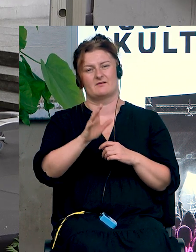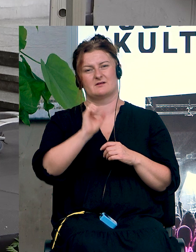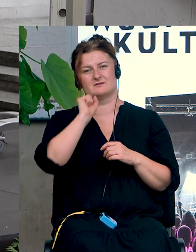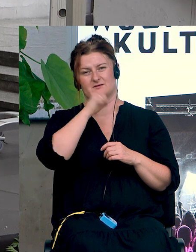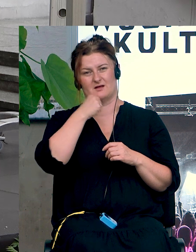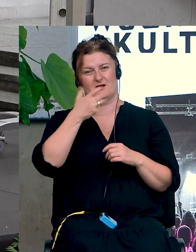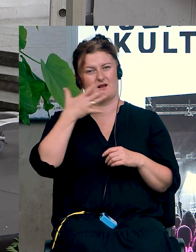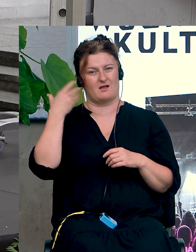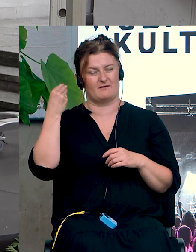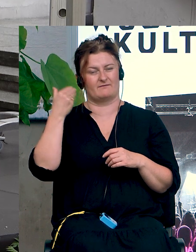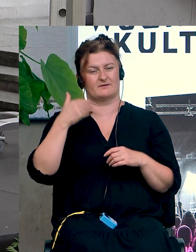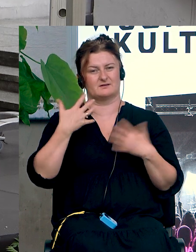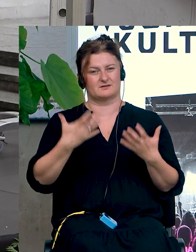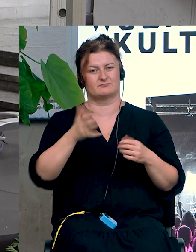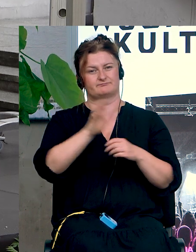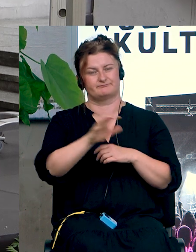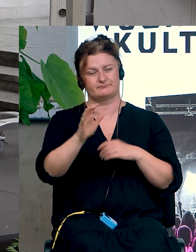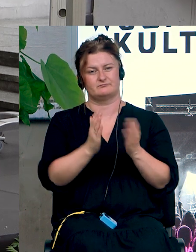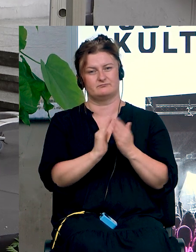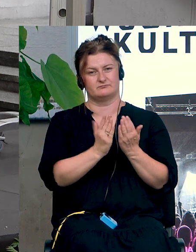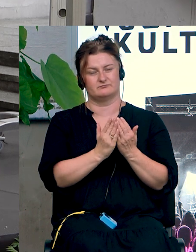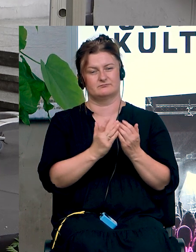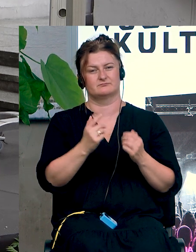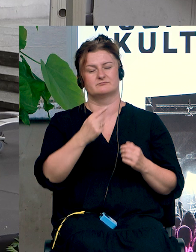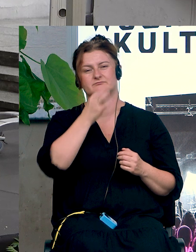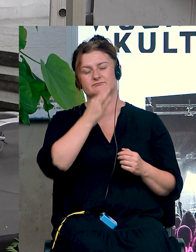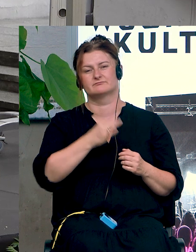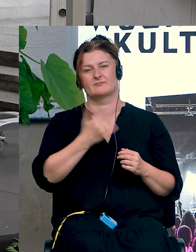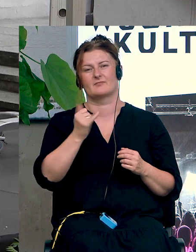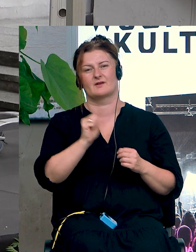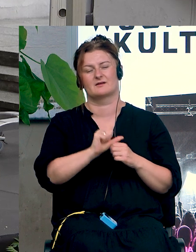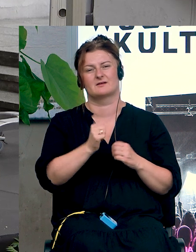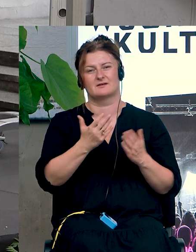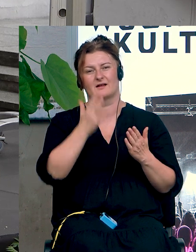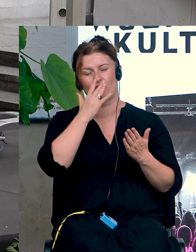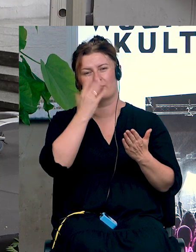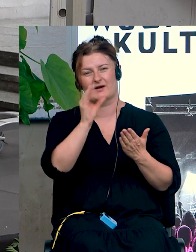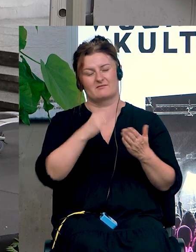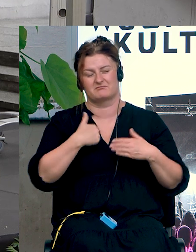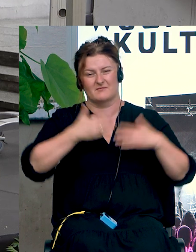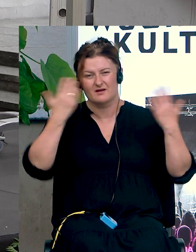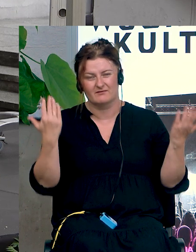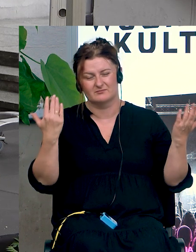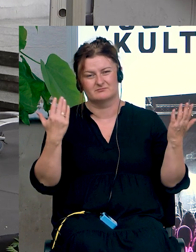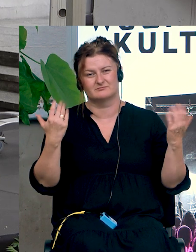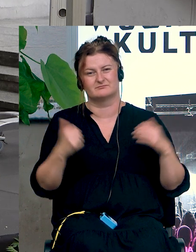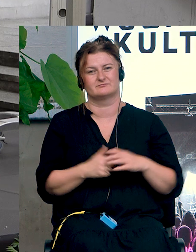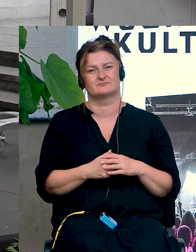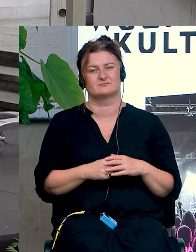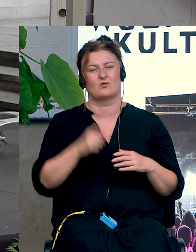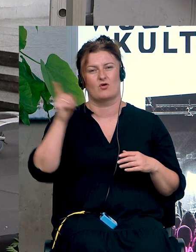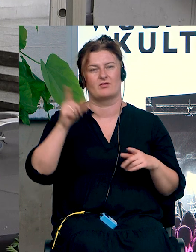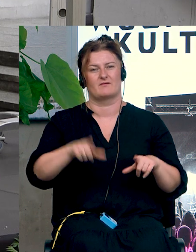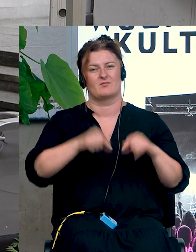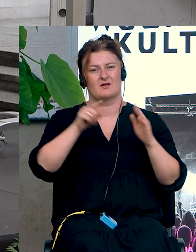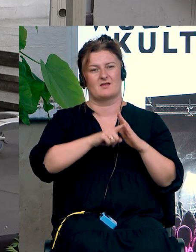мене спитали, які я хочу ілюстрації. Я сказала, без поняття. І вони обрали мені Юлю.